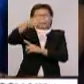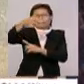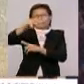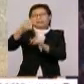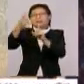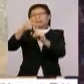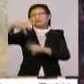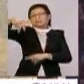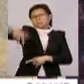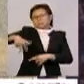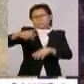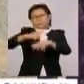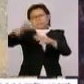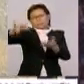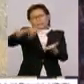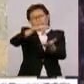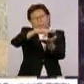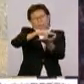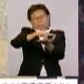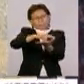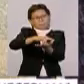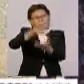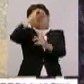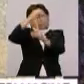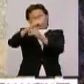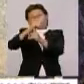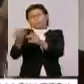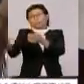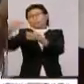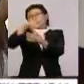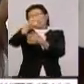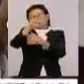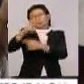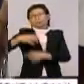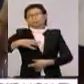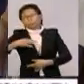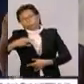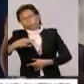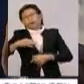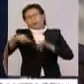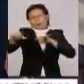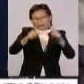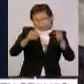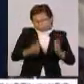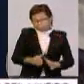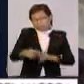Sulawesi di KLIA. Misi ini disertai 41 sukarelawan terdiri daripada